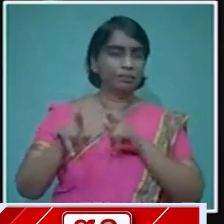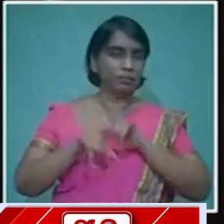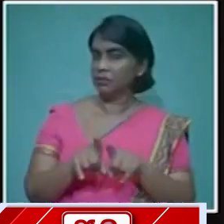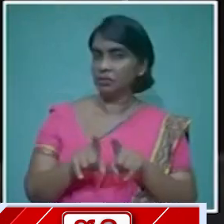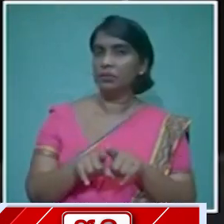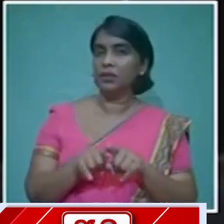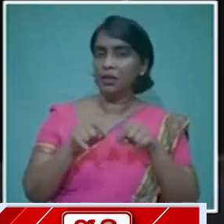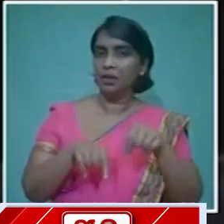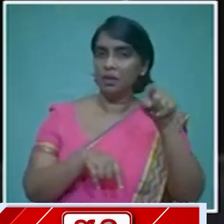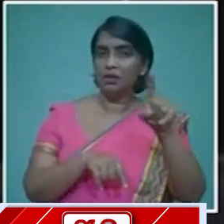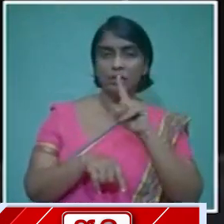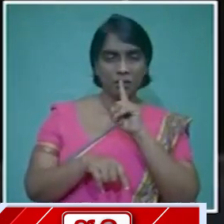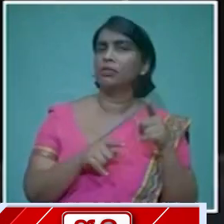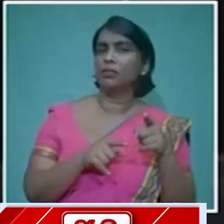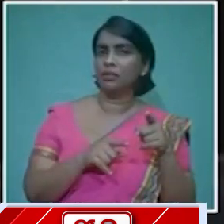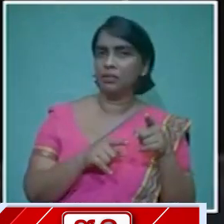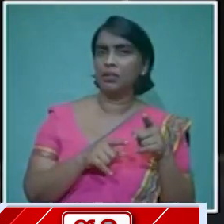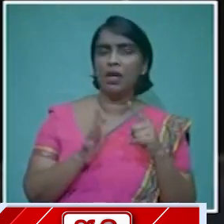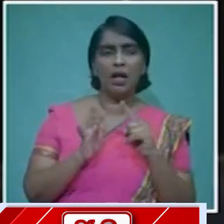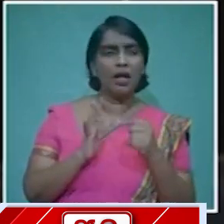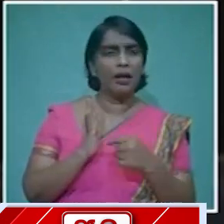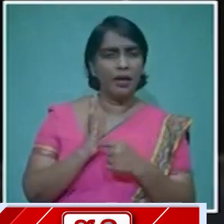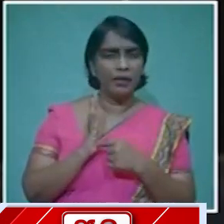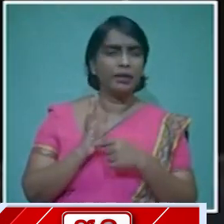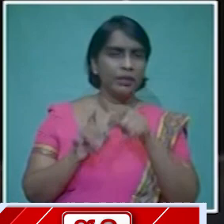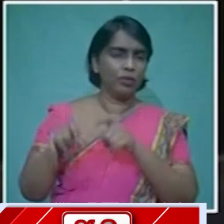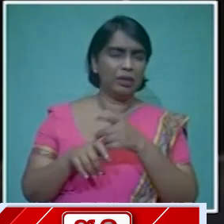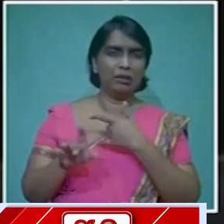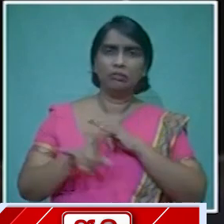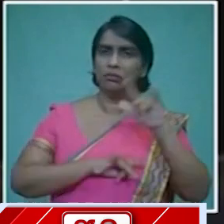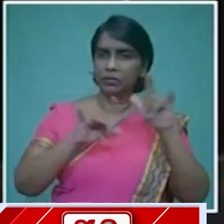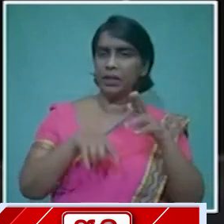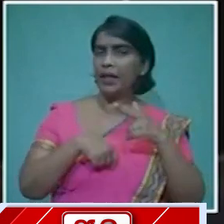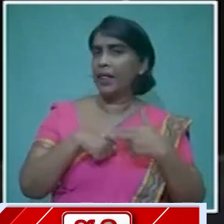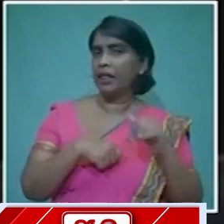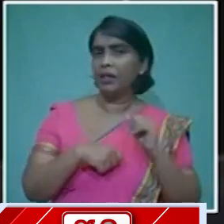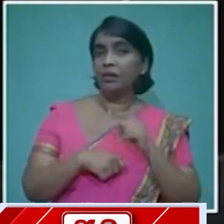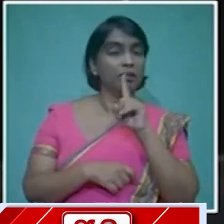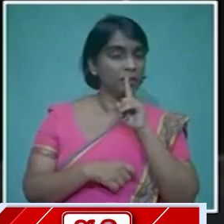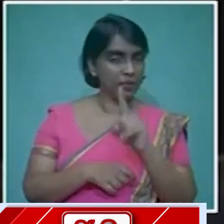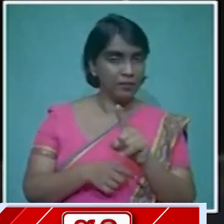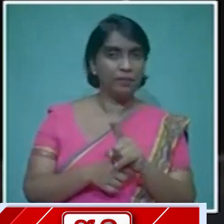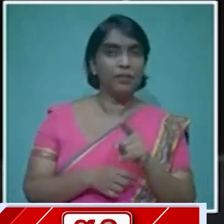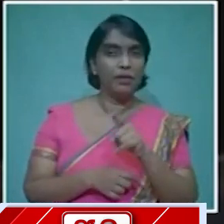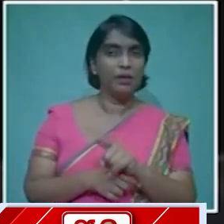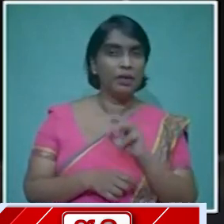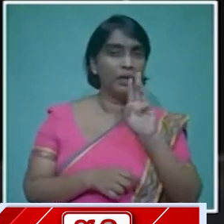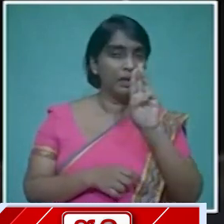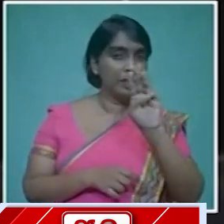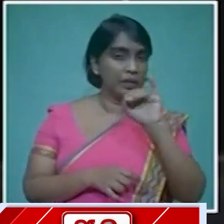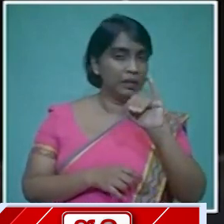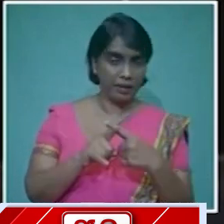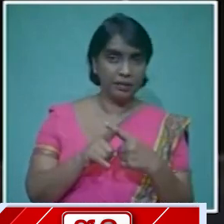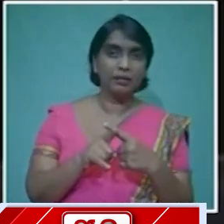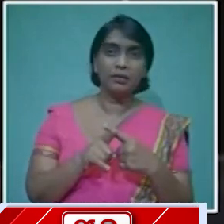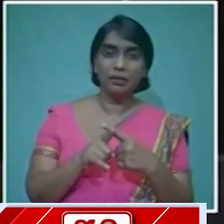ඇත්ත කතාව ඔබතුමා කියනවා බොහෝ IT කට්ටිය පිටරට යනවා කියලා ඒක හේතුවක් හැටියට ඒගොල්ලෝ කියන්නේ අර 136